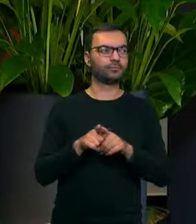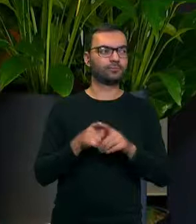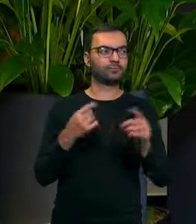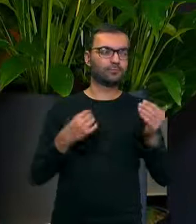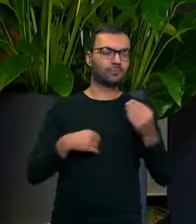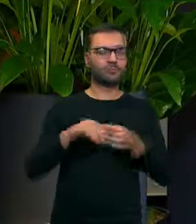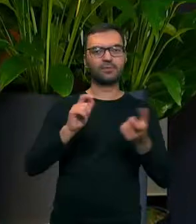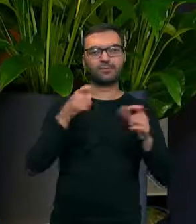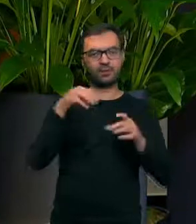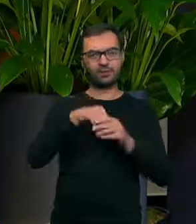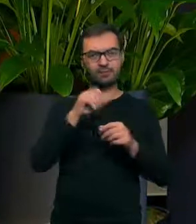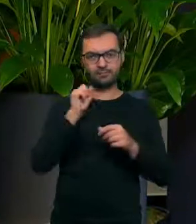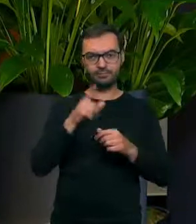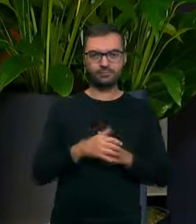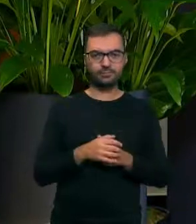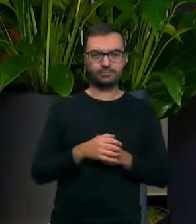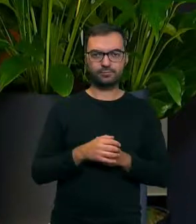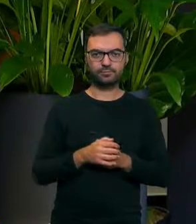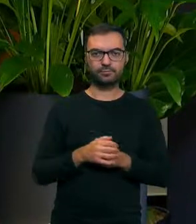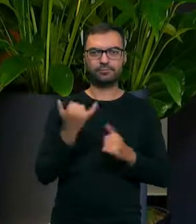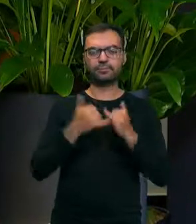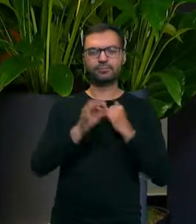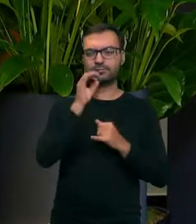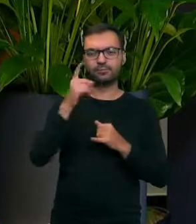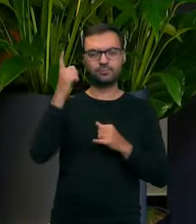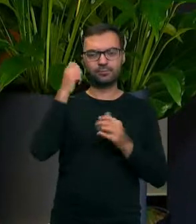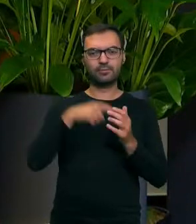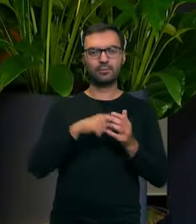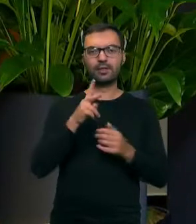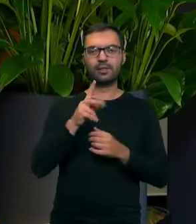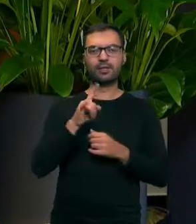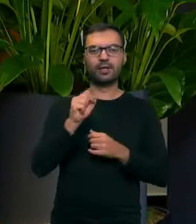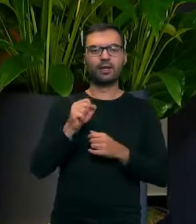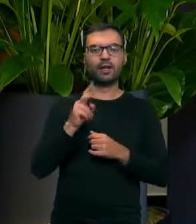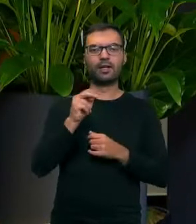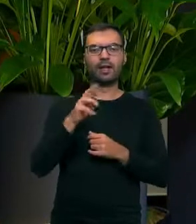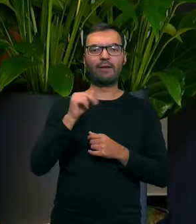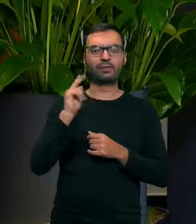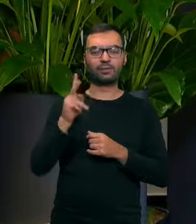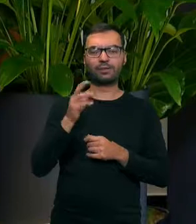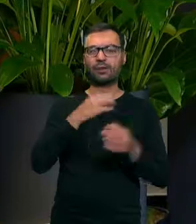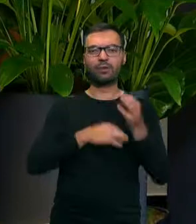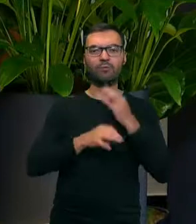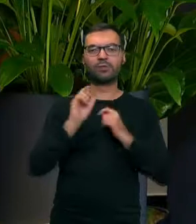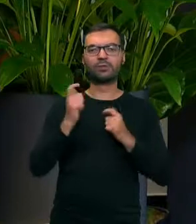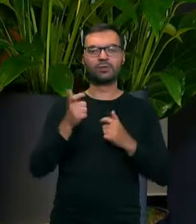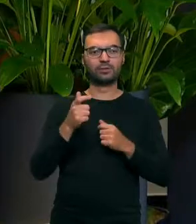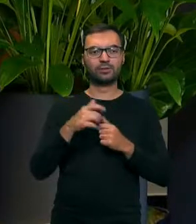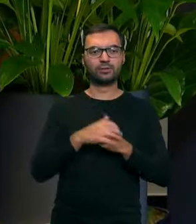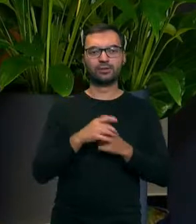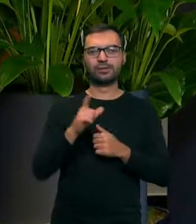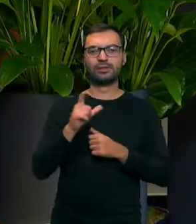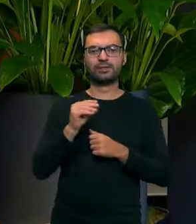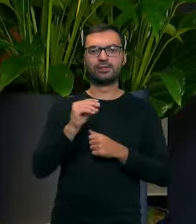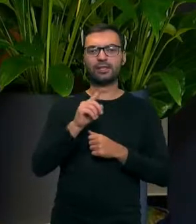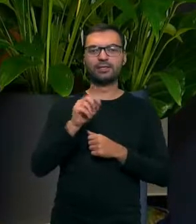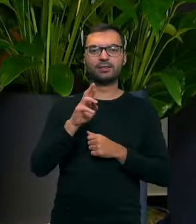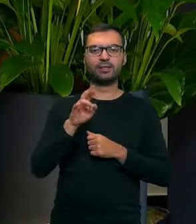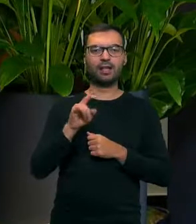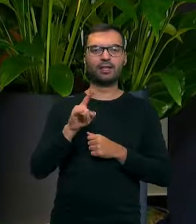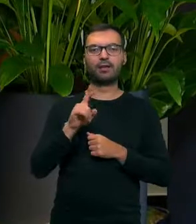wielu więcej wydarzeń i z tego co pamiętam, to chyba Kaja Krawczyk opowiadała, że dostała od Cezarego